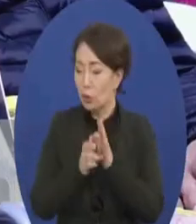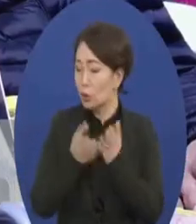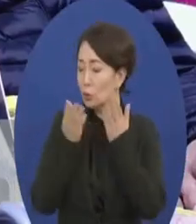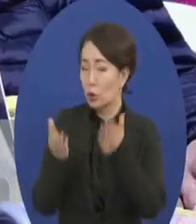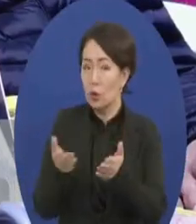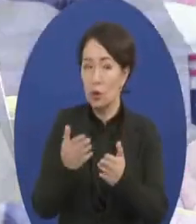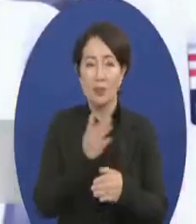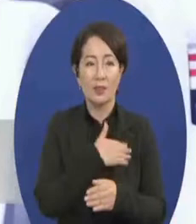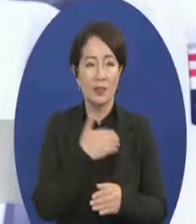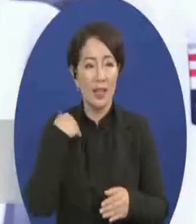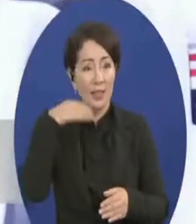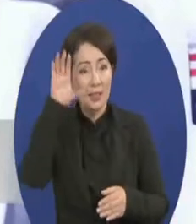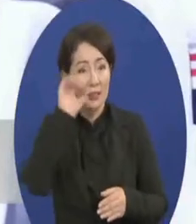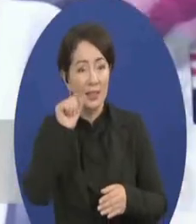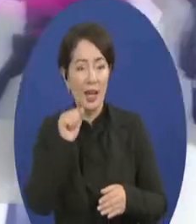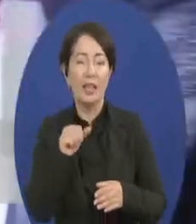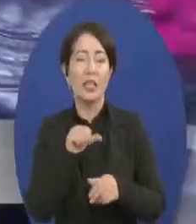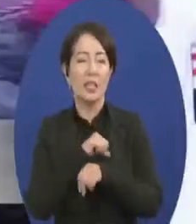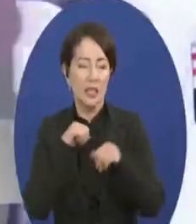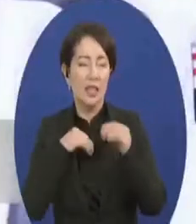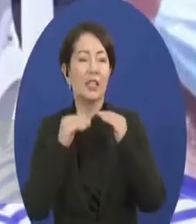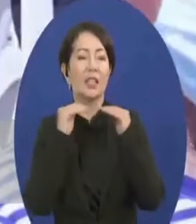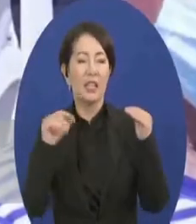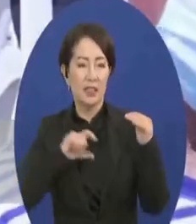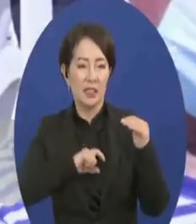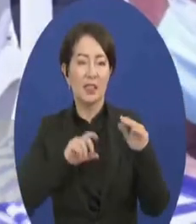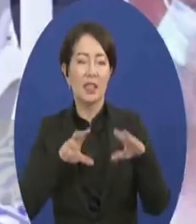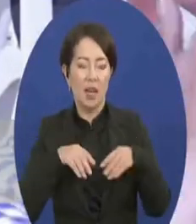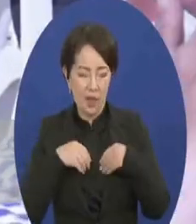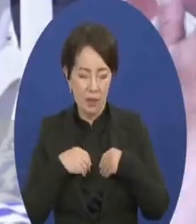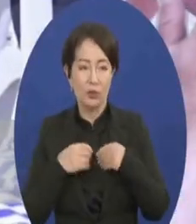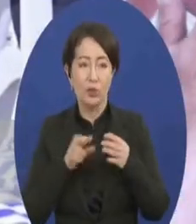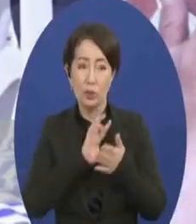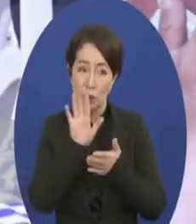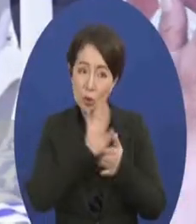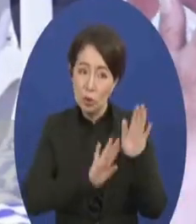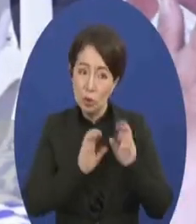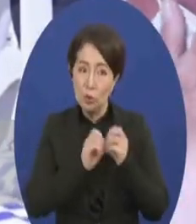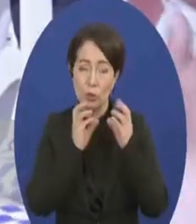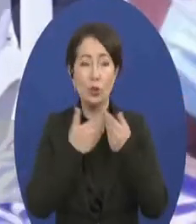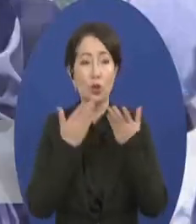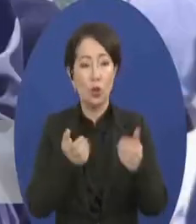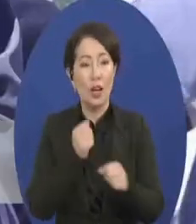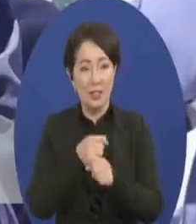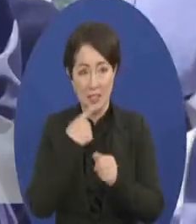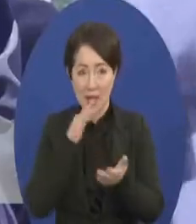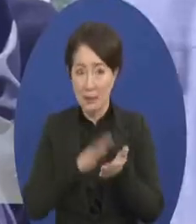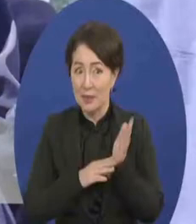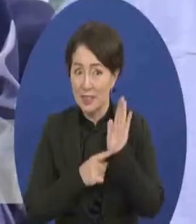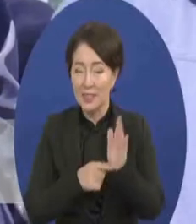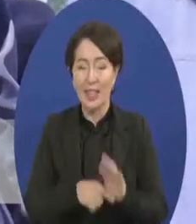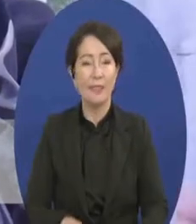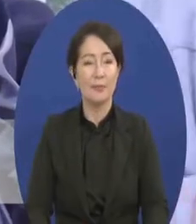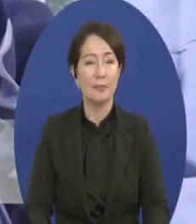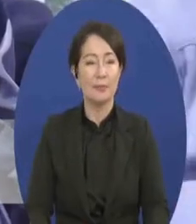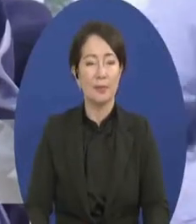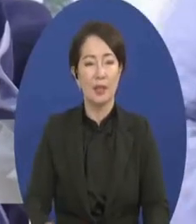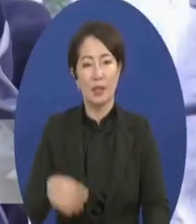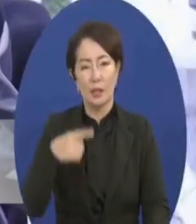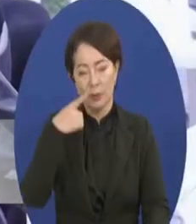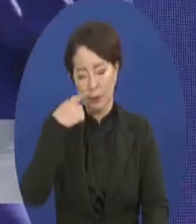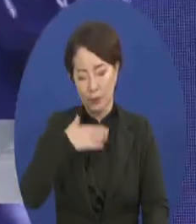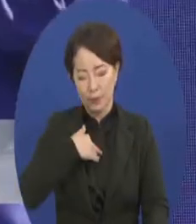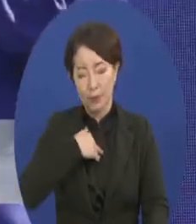олгох дарга сайд энгийн иргэн тэгшрэх эдэлдэг байх нөхцөлийг бүрдүүлэн ажиллахаа амллаа. Би Монгол